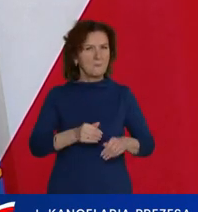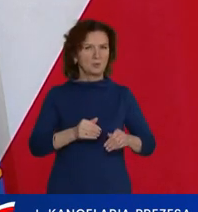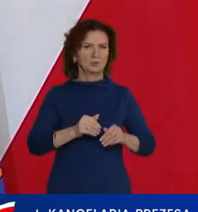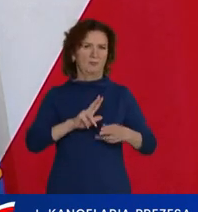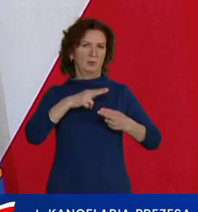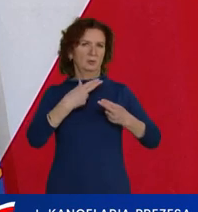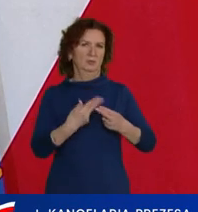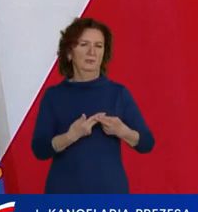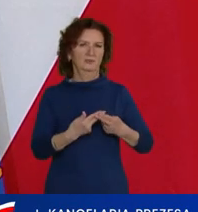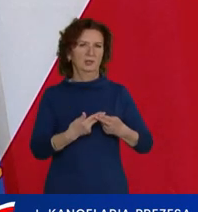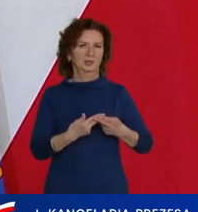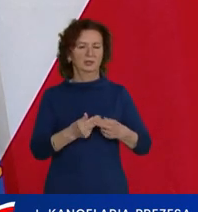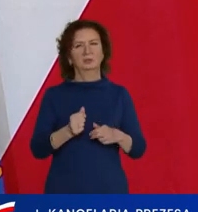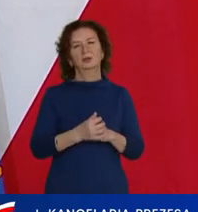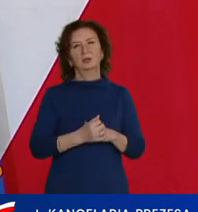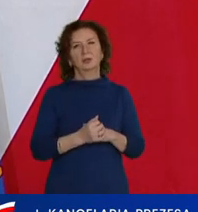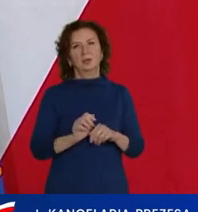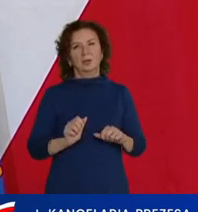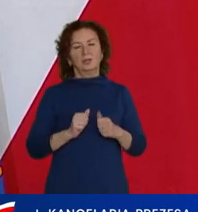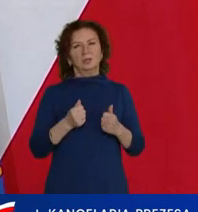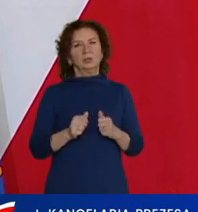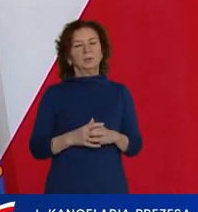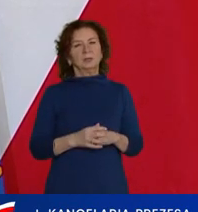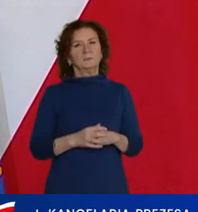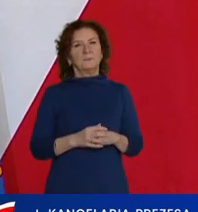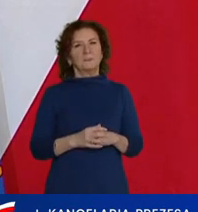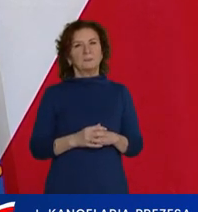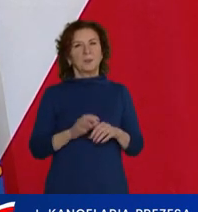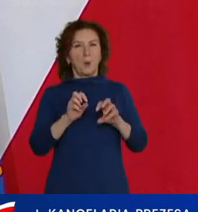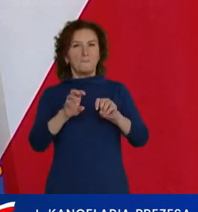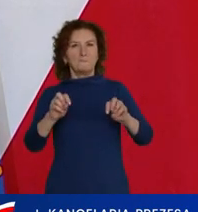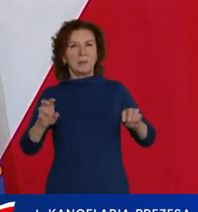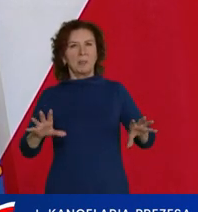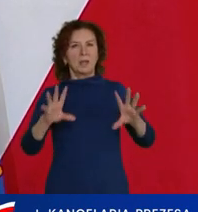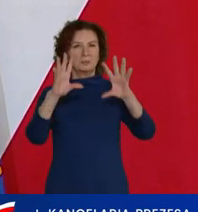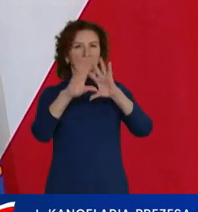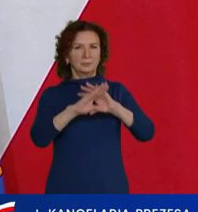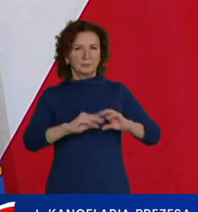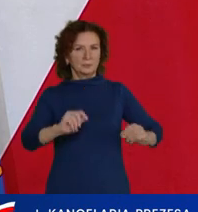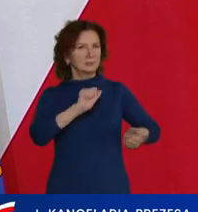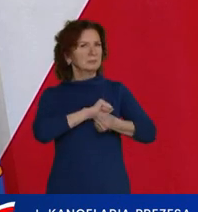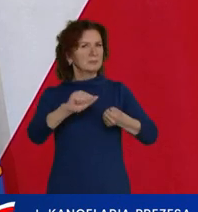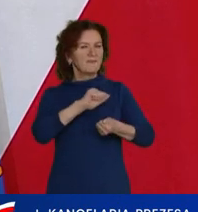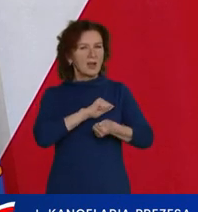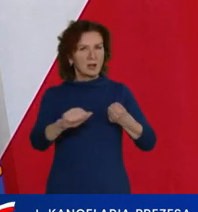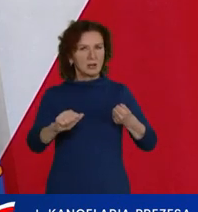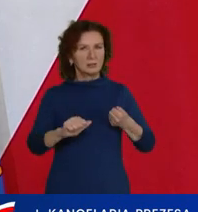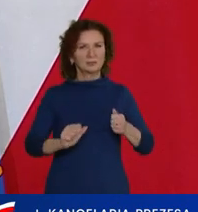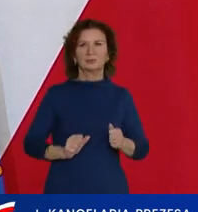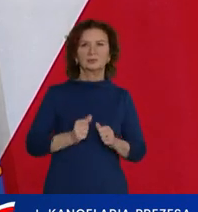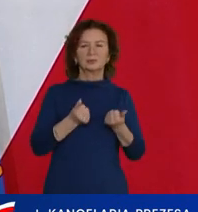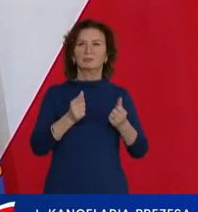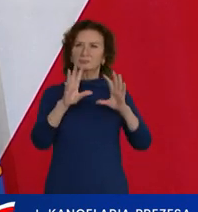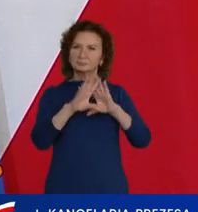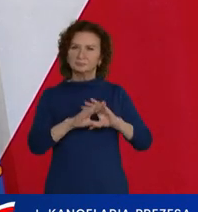miarę dostępnych zasobów, żeby tą pandemię zwalczać, żeby skutecznie wychodzić